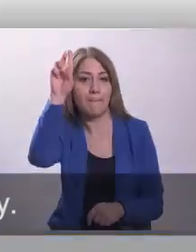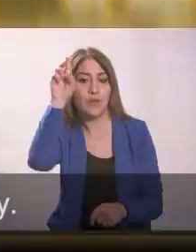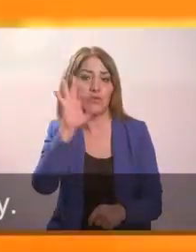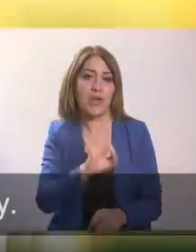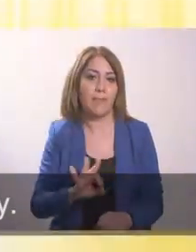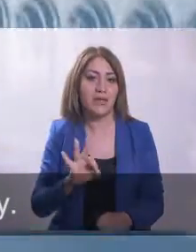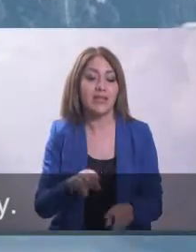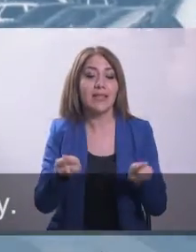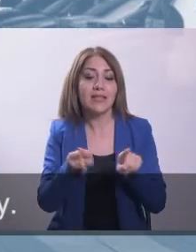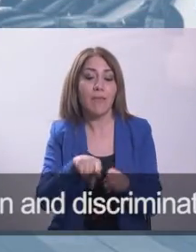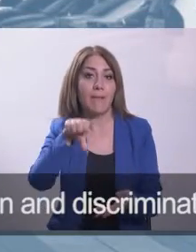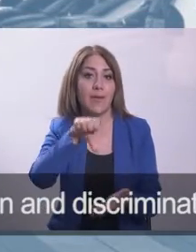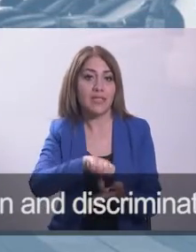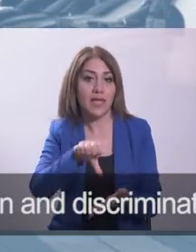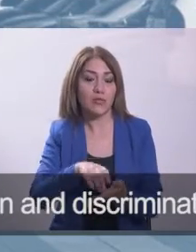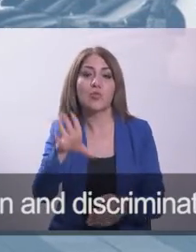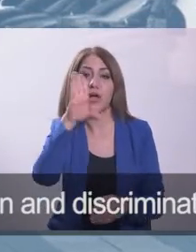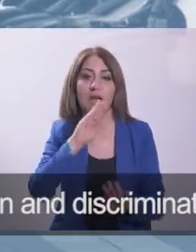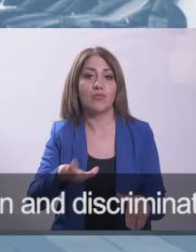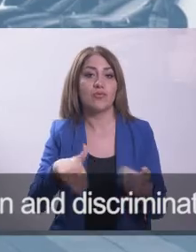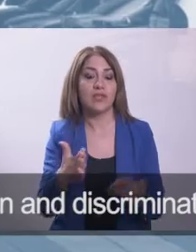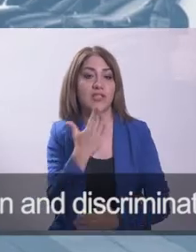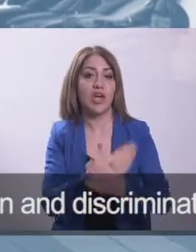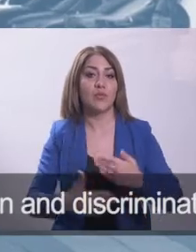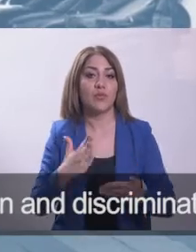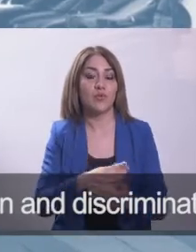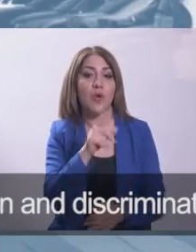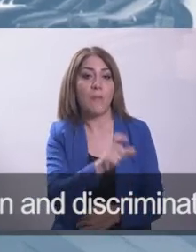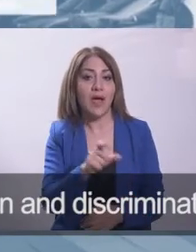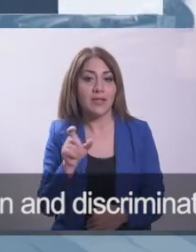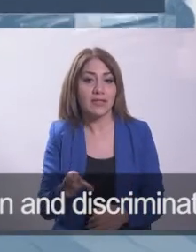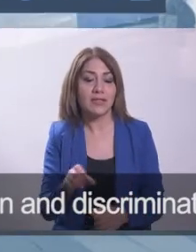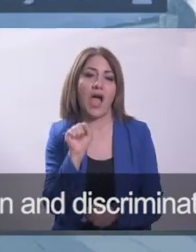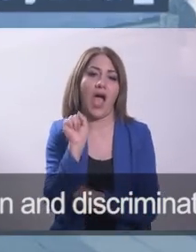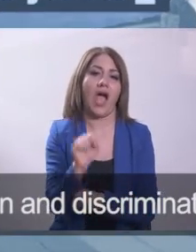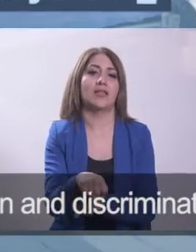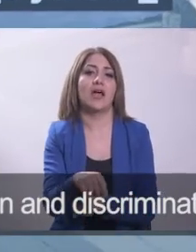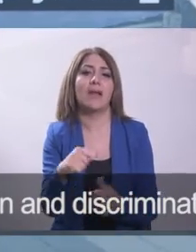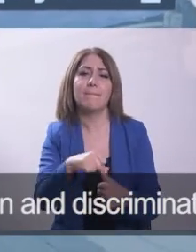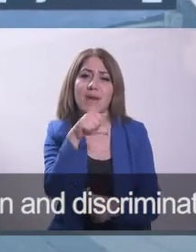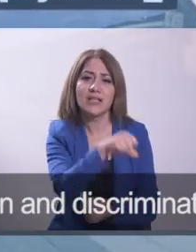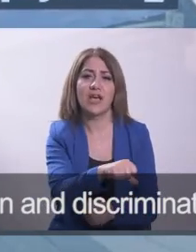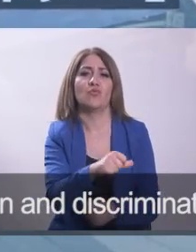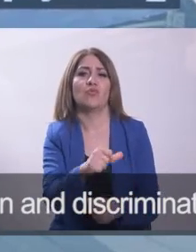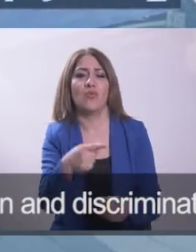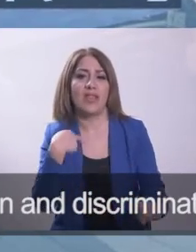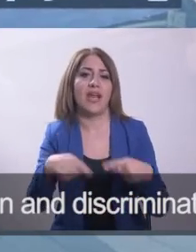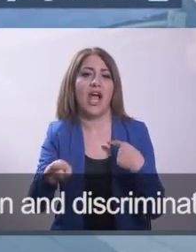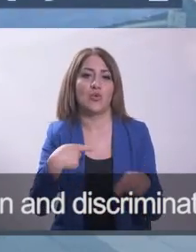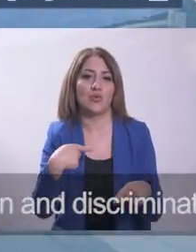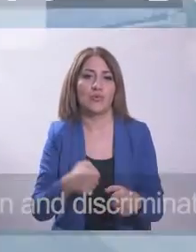երկրի վրա։ Նման մասնակցությունը հնարավորություն է տալիս հաշմանդամություն ունեցող անձանց հաղթահարելու բացարումն ու